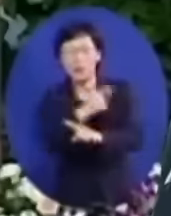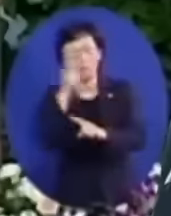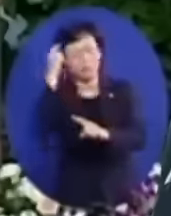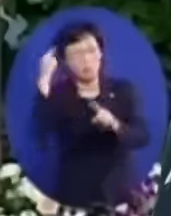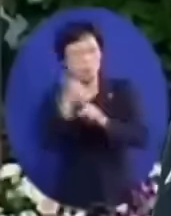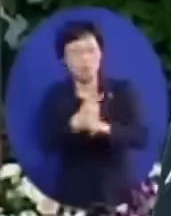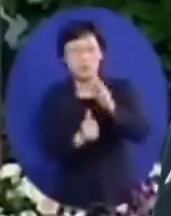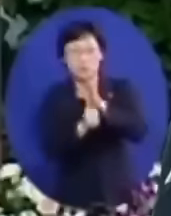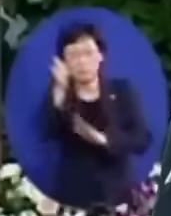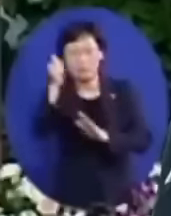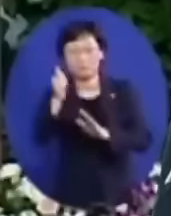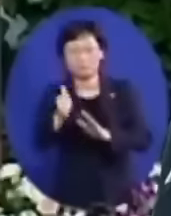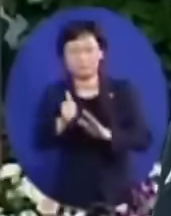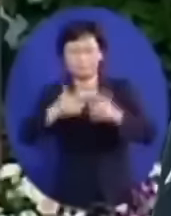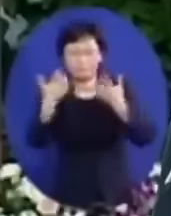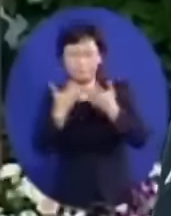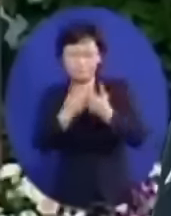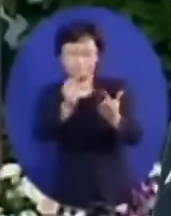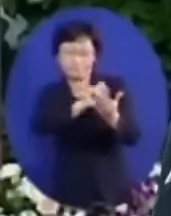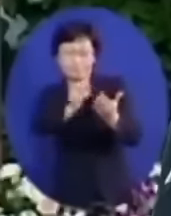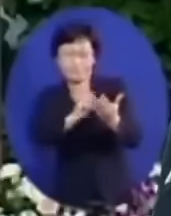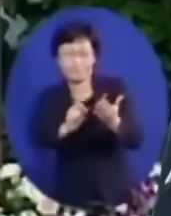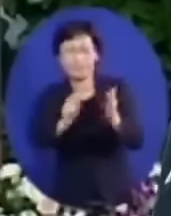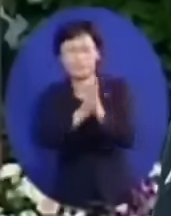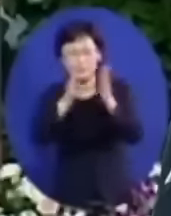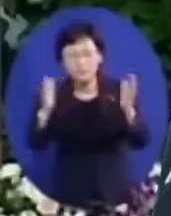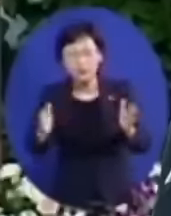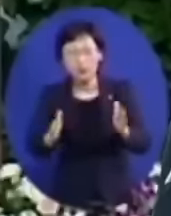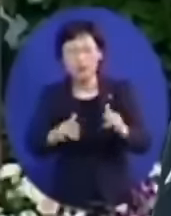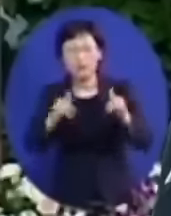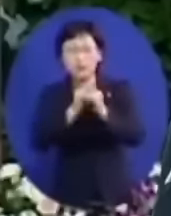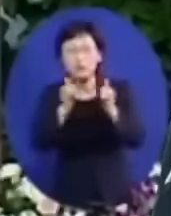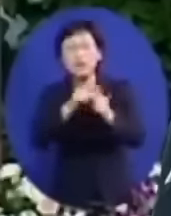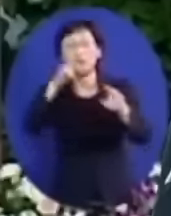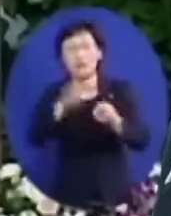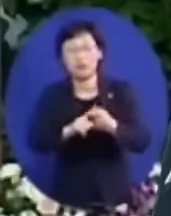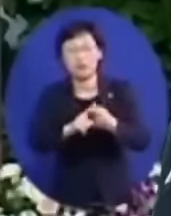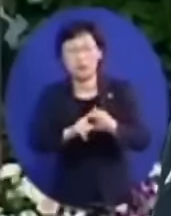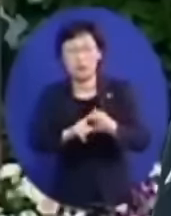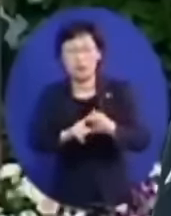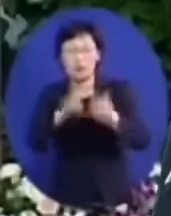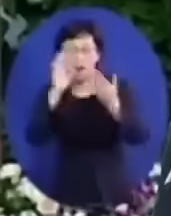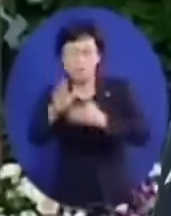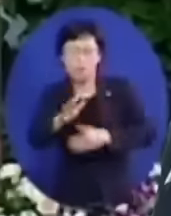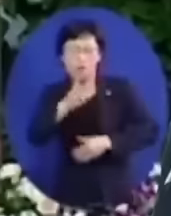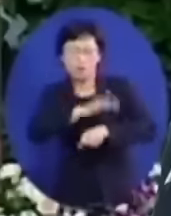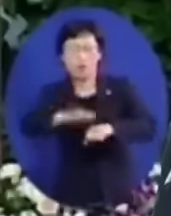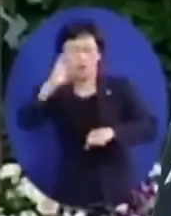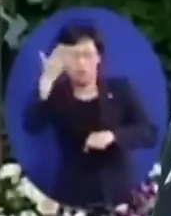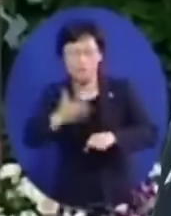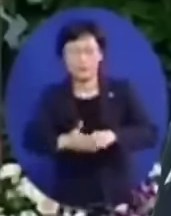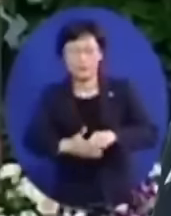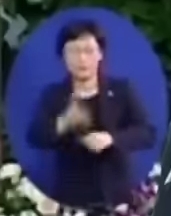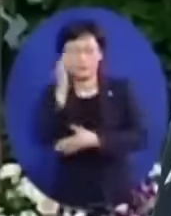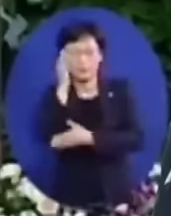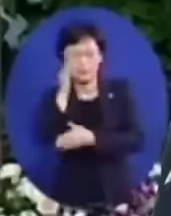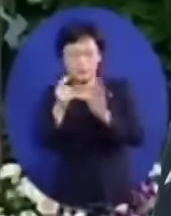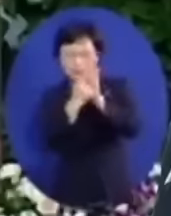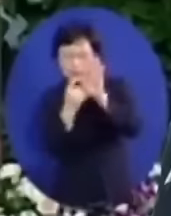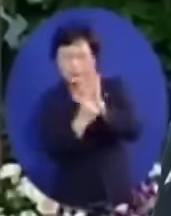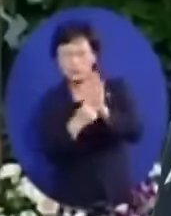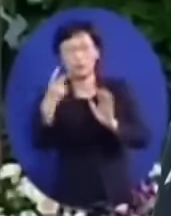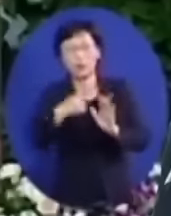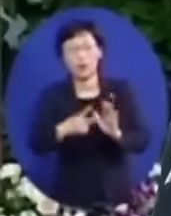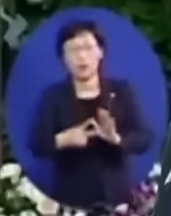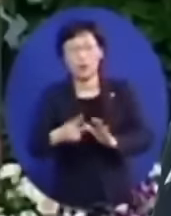넘치는 기사와 논조를 썼습니다. 신문들은 전쟁에 대한 긍정적인 메시지를 실었고 군대에 출정하는 젊은이들의 늠름한